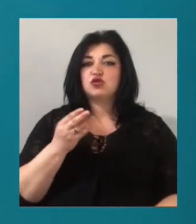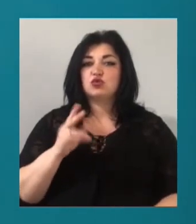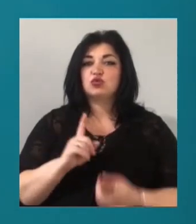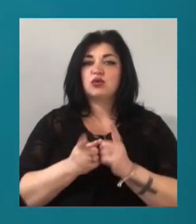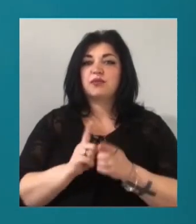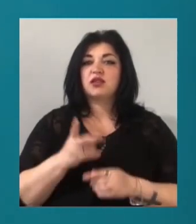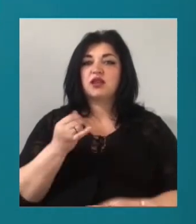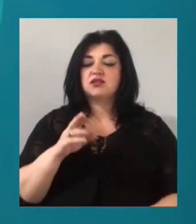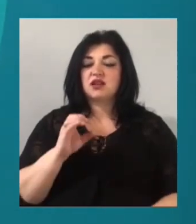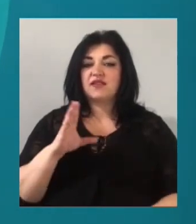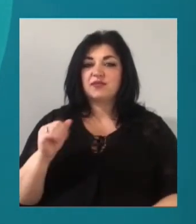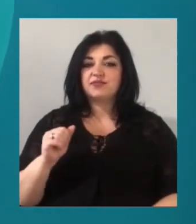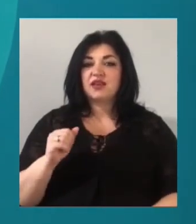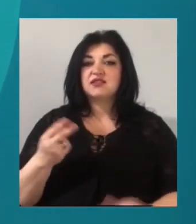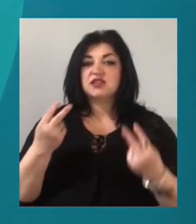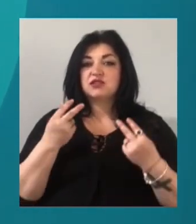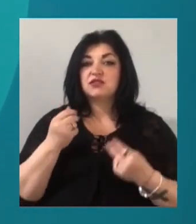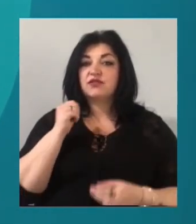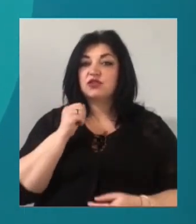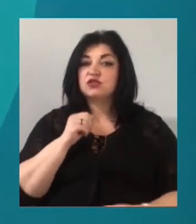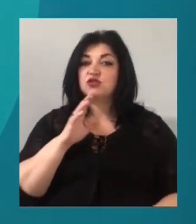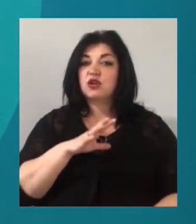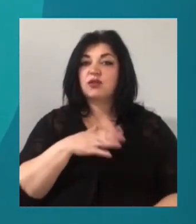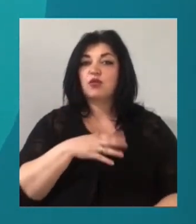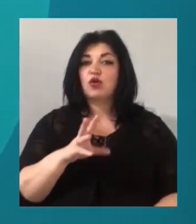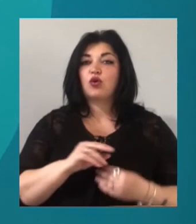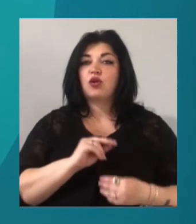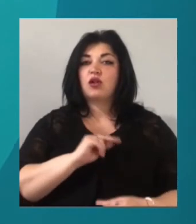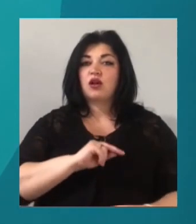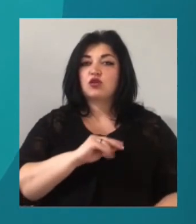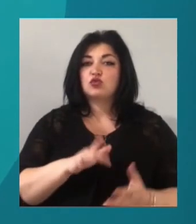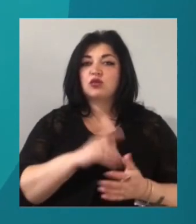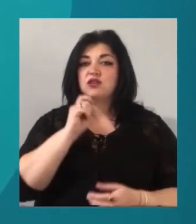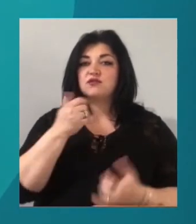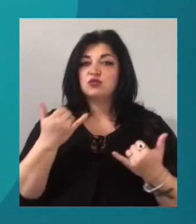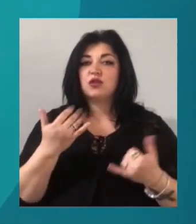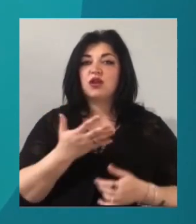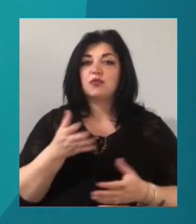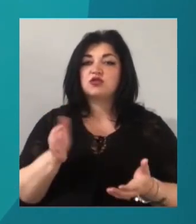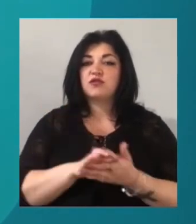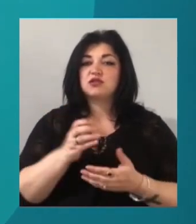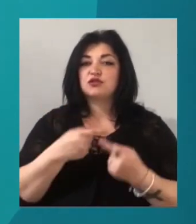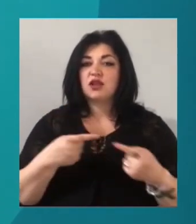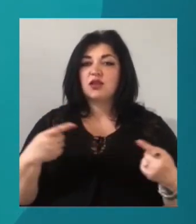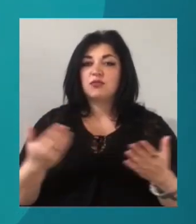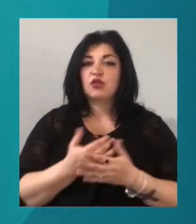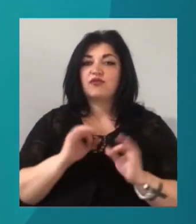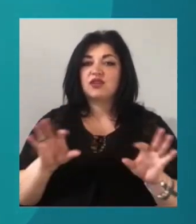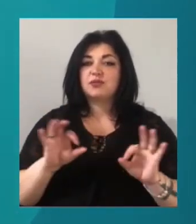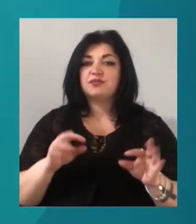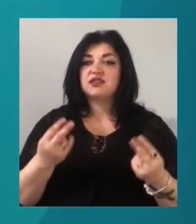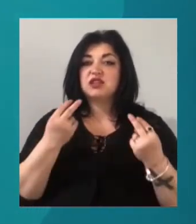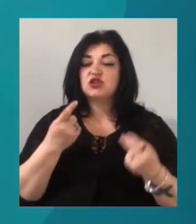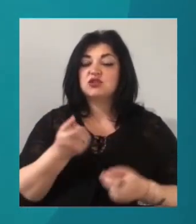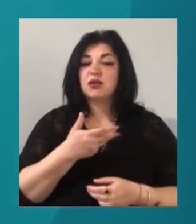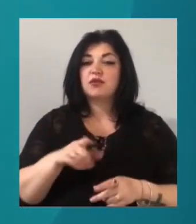Сьогодні переклад Наталя Сергієва. Завтра чекайте на моїх колег, журналістів Суспільного, які познайомлять вас із останніми новинами.